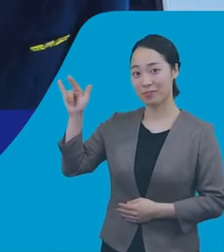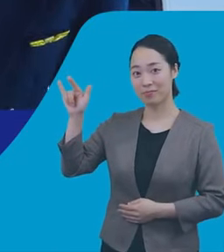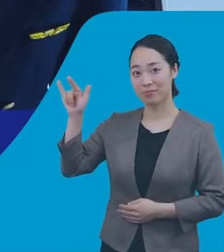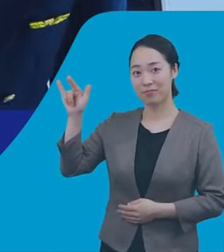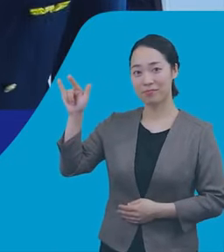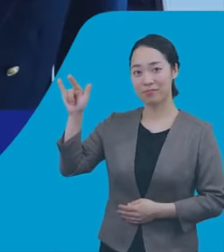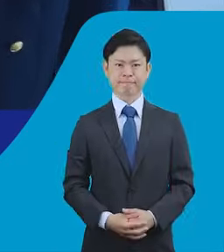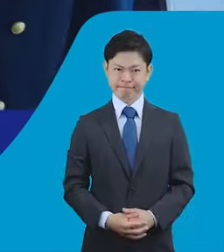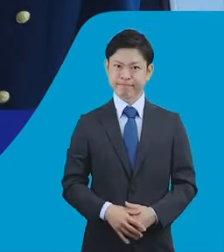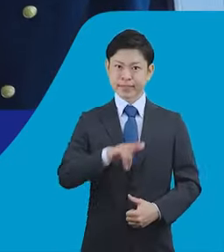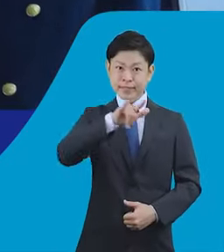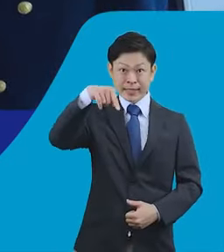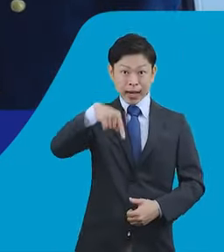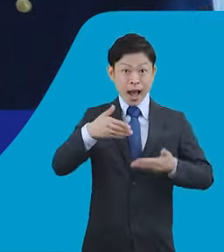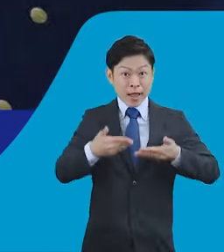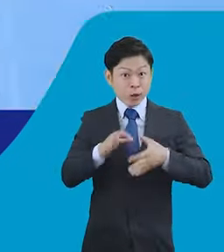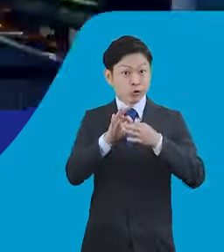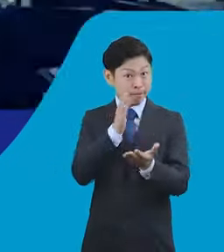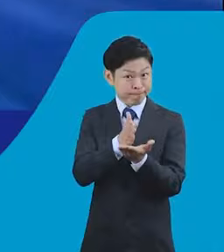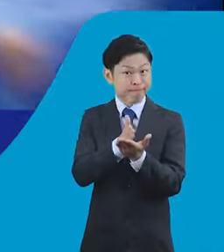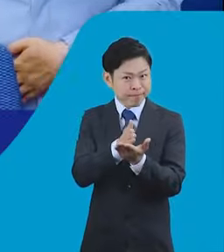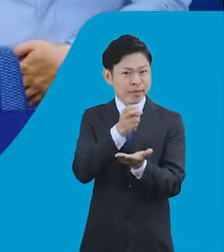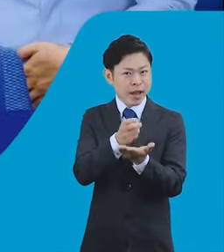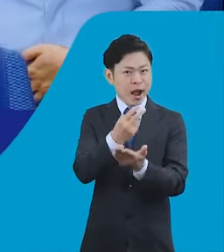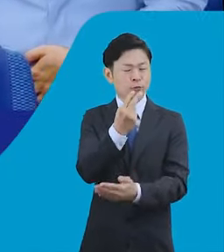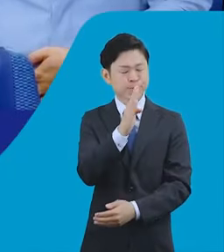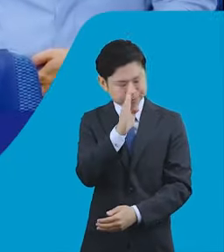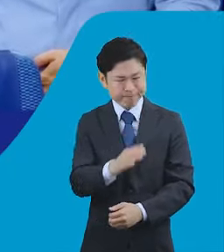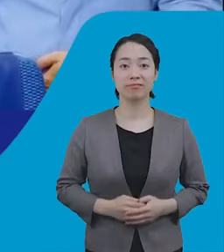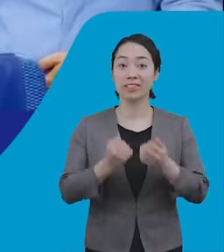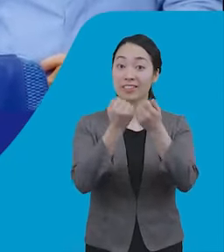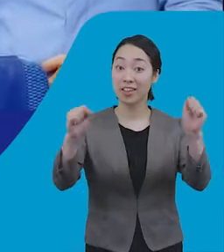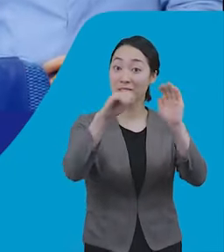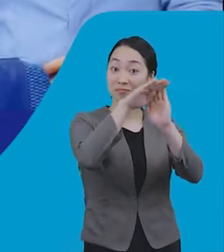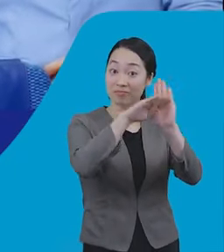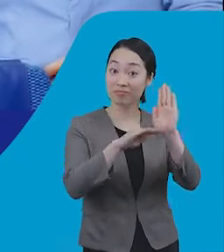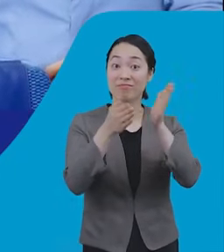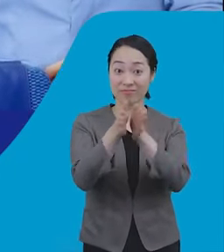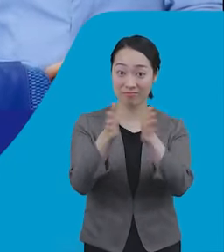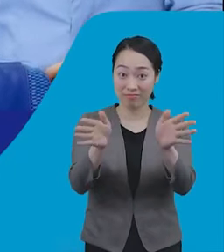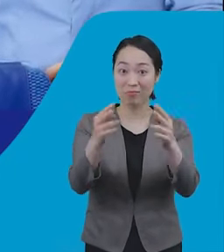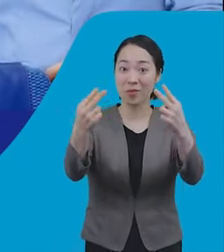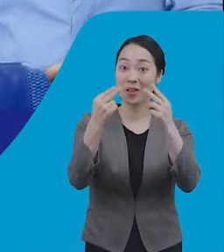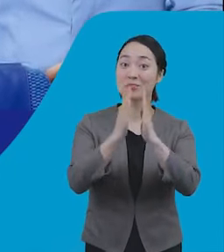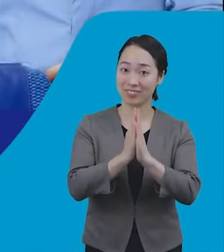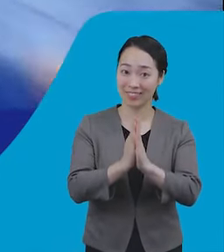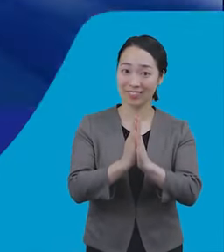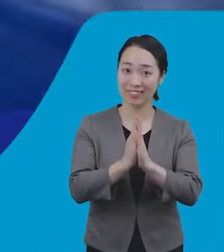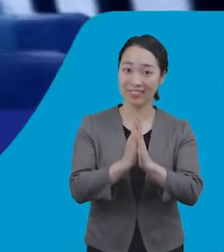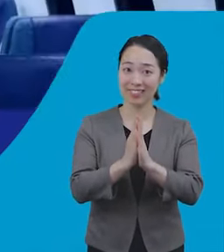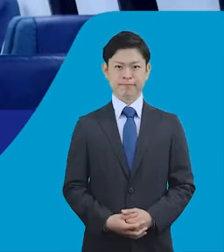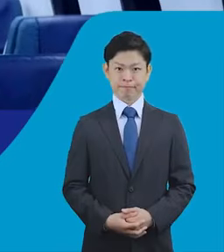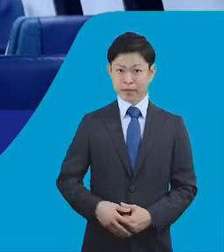board。 機内の安全についてご案内します。必ずご覧ください。 Please pay attention to the following safety